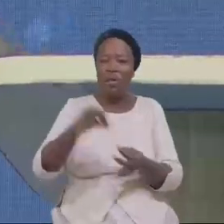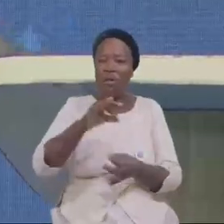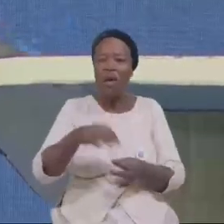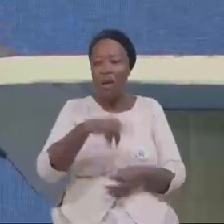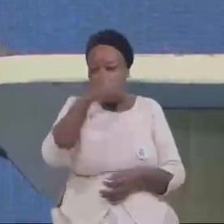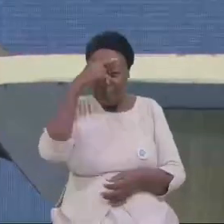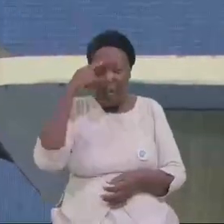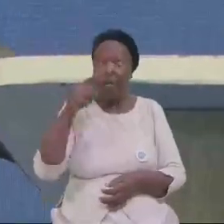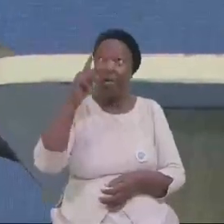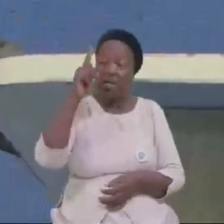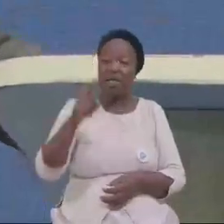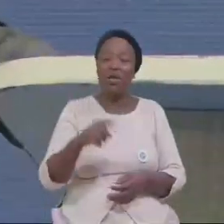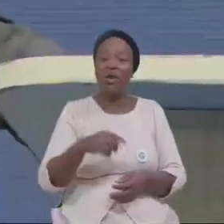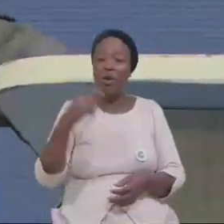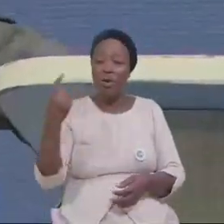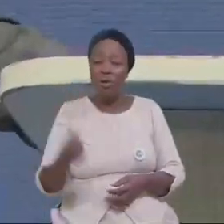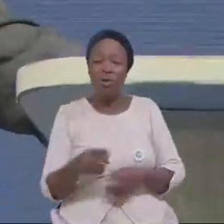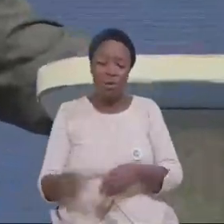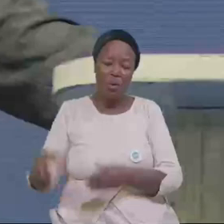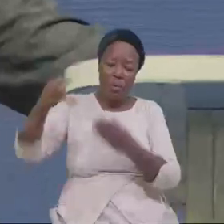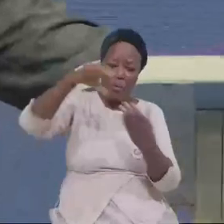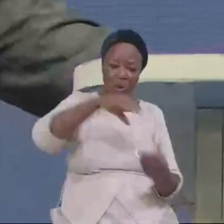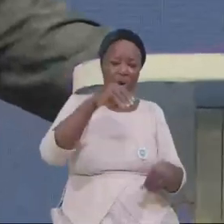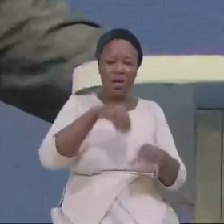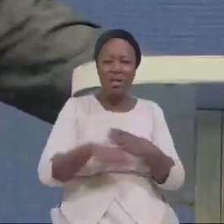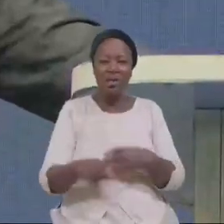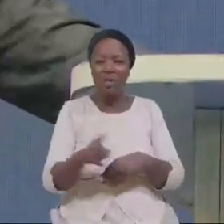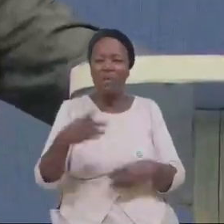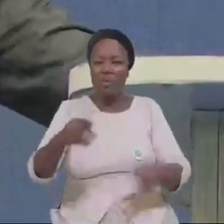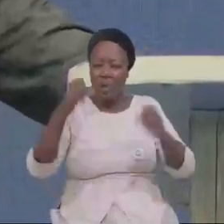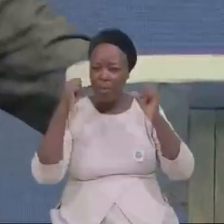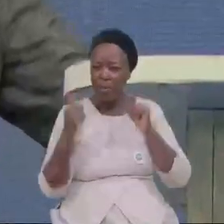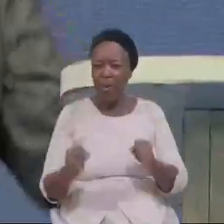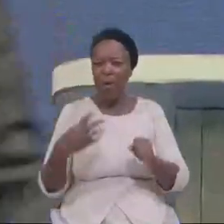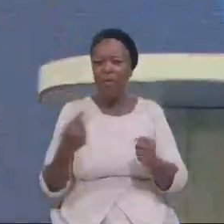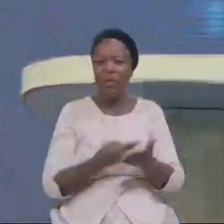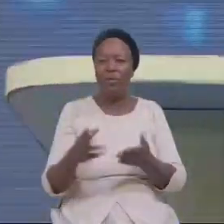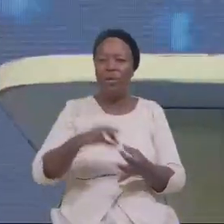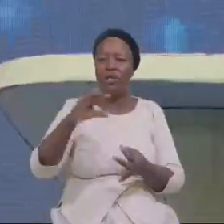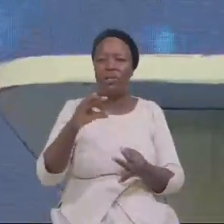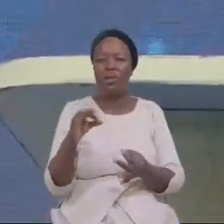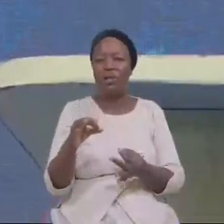qu'il a également, il a envoyé la puissance du Saint-Esprit en eux.